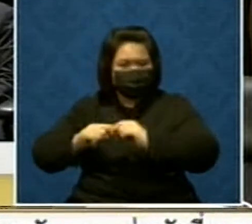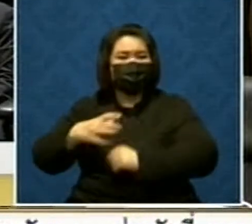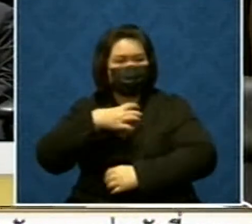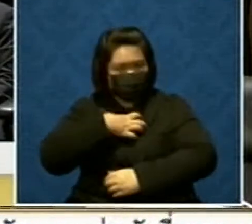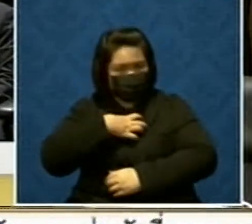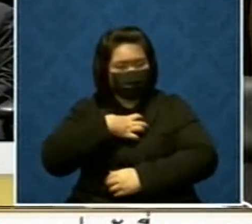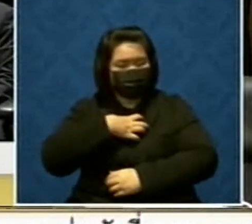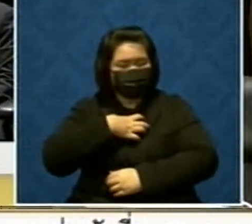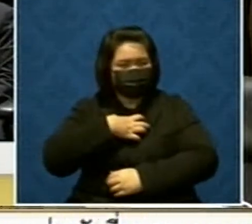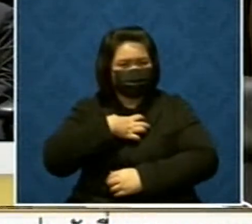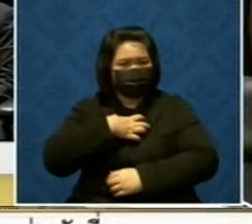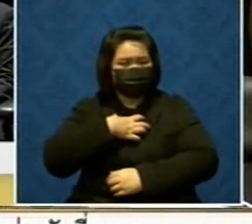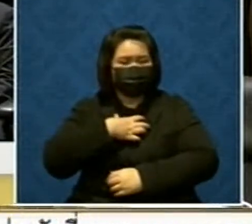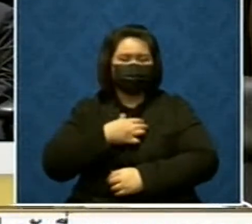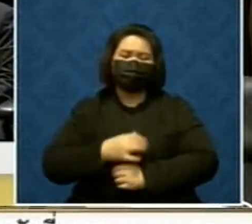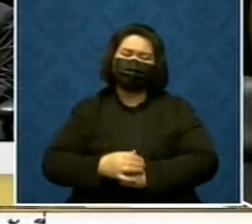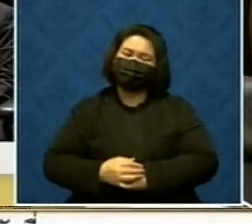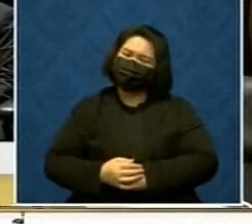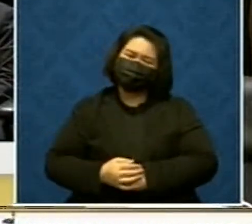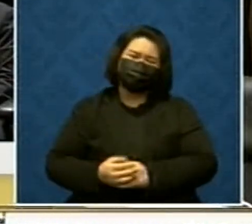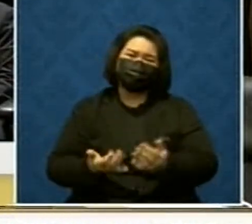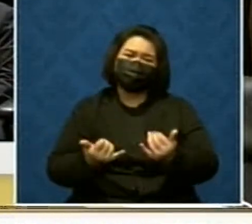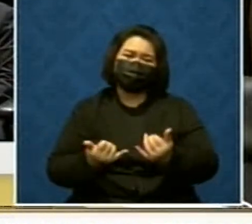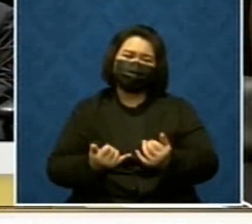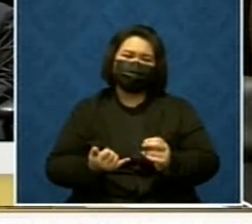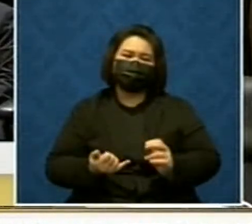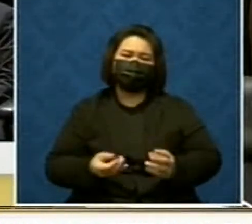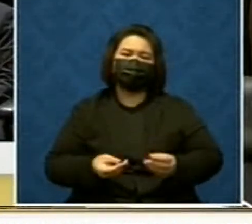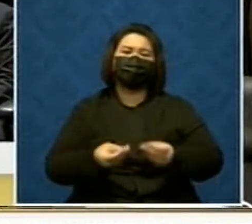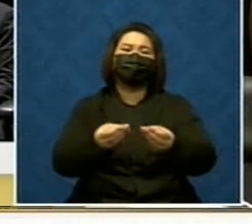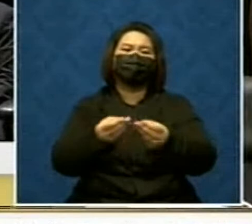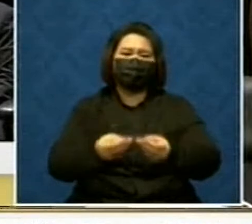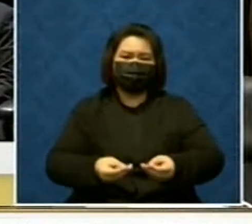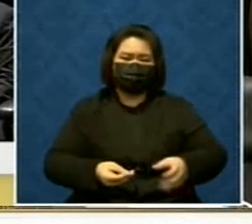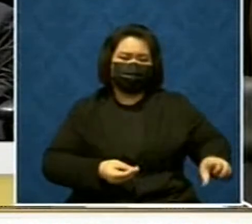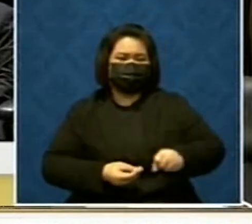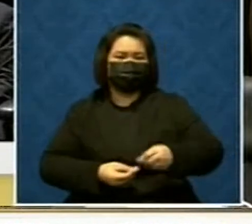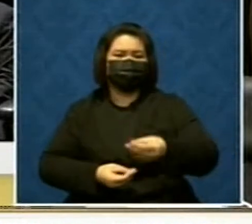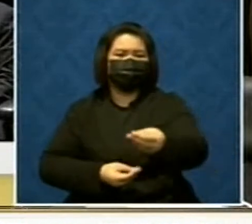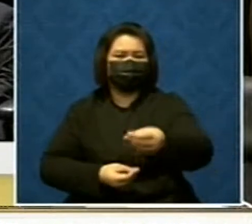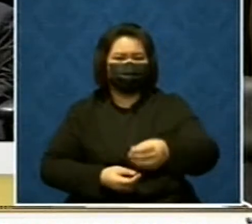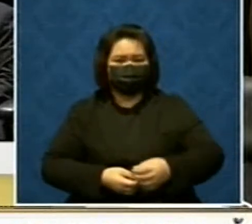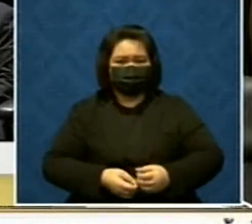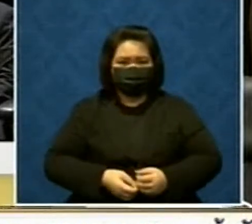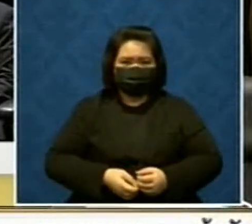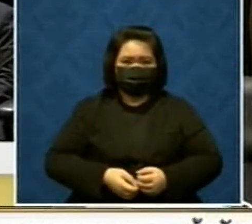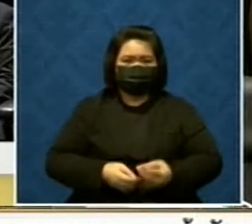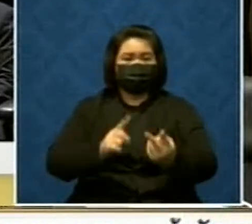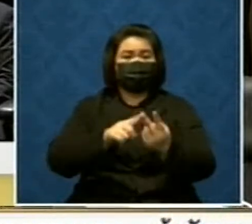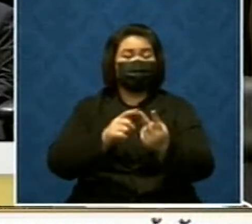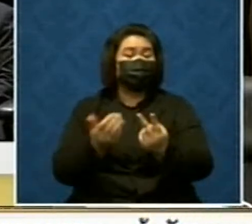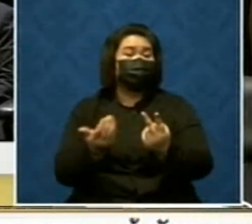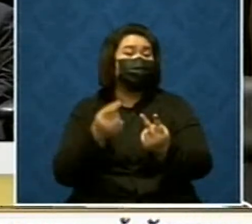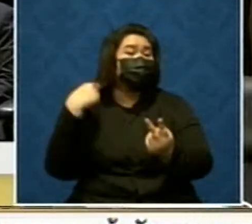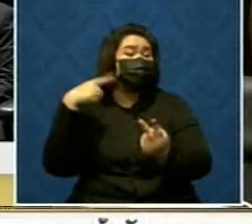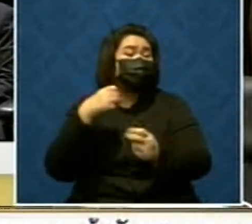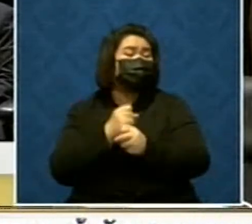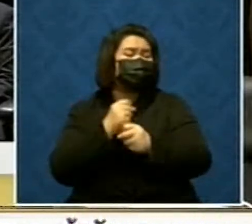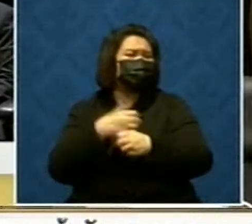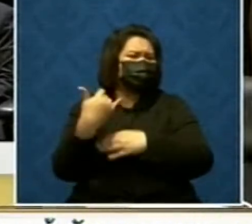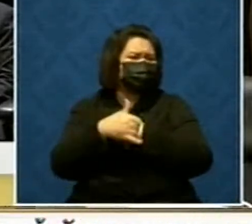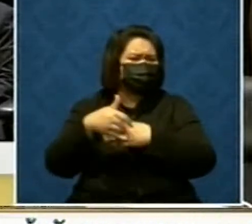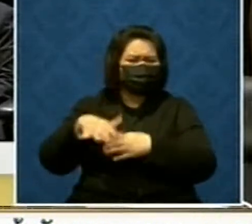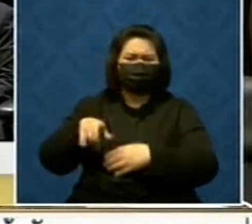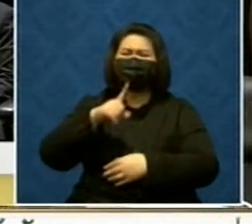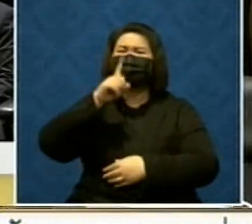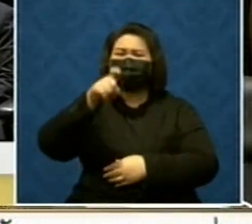ได้คนมีความสามารถวันนี้ท่านยัดเยียดให้เขาจากตำแหน่งลูกสาวก็เป็นตำแหน่งกองการต่างประเทศแล้วมันเดือดร้อนอะ